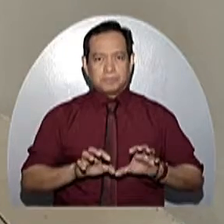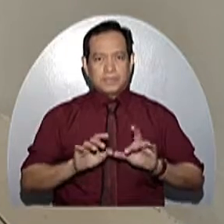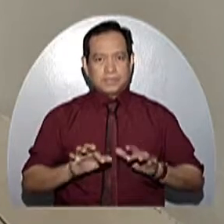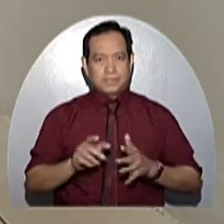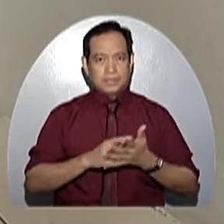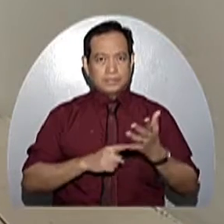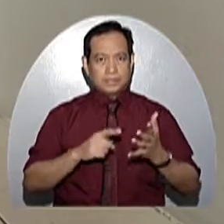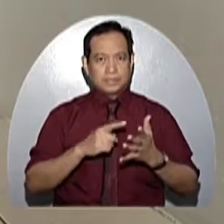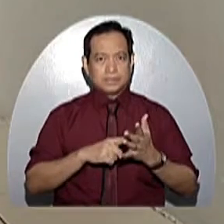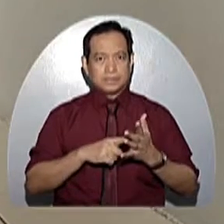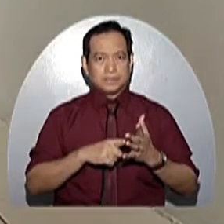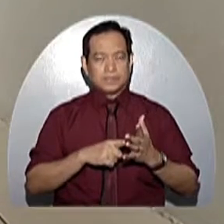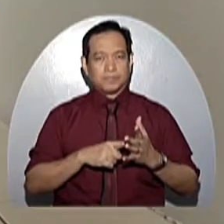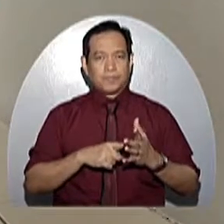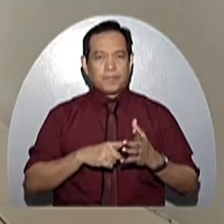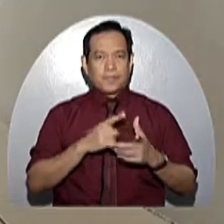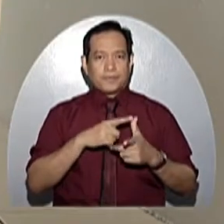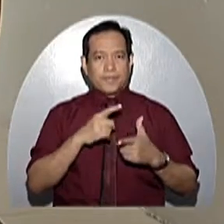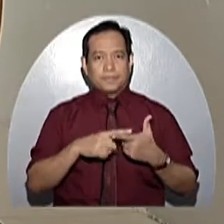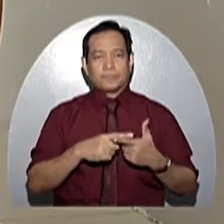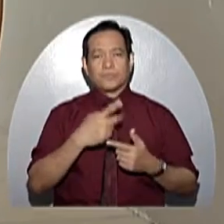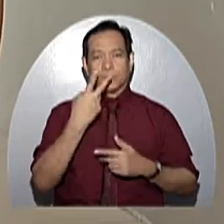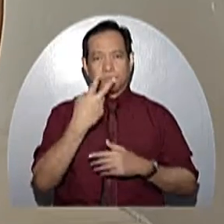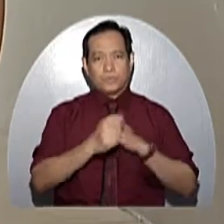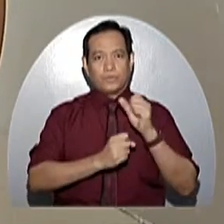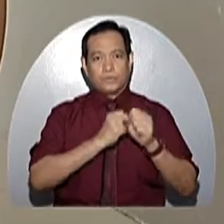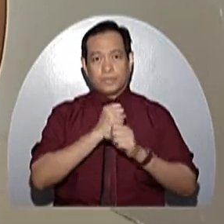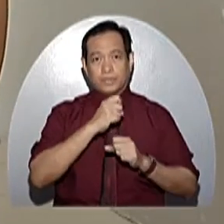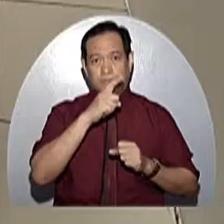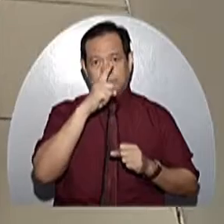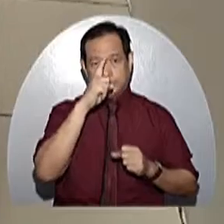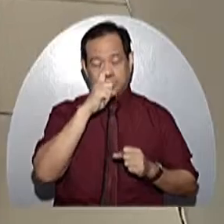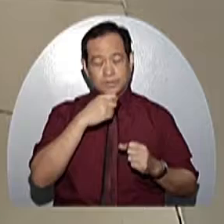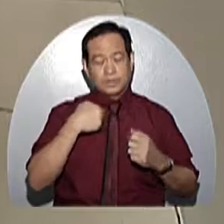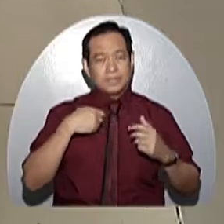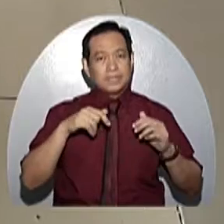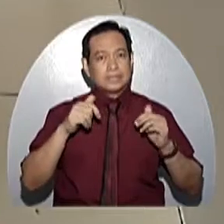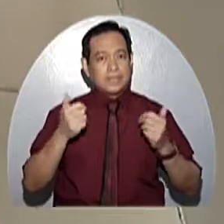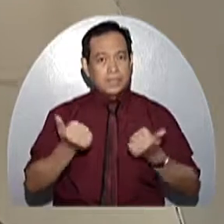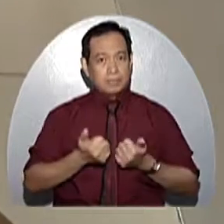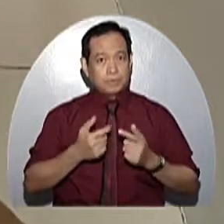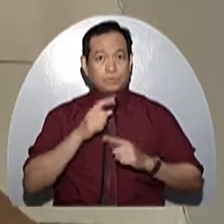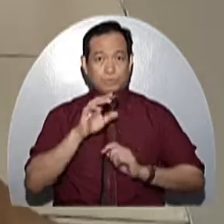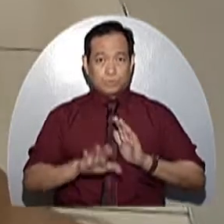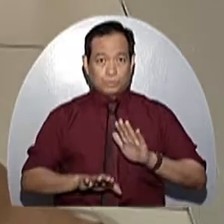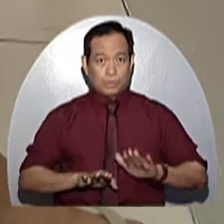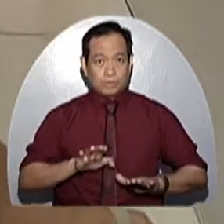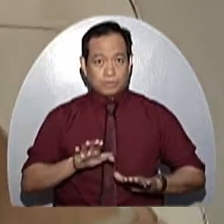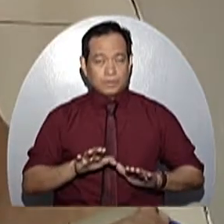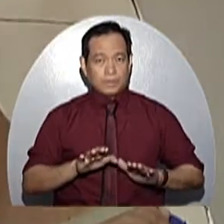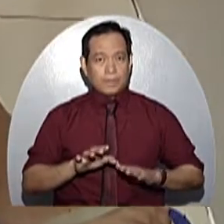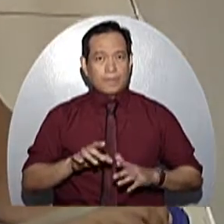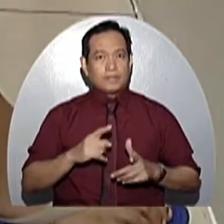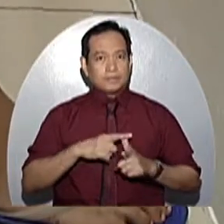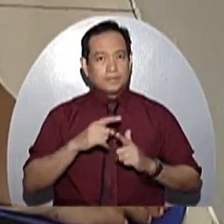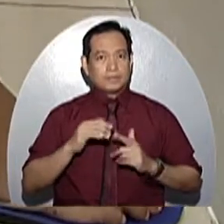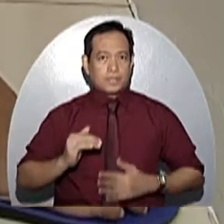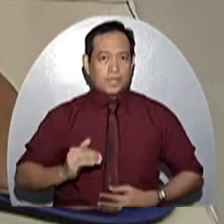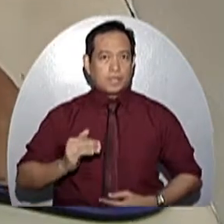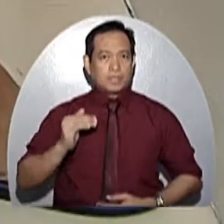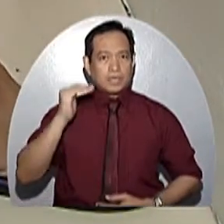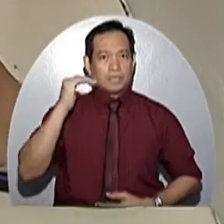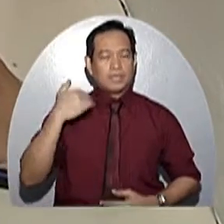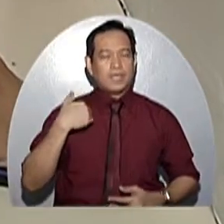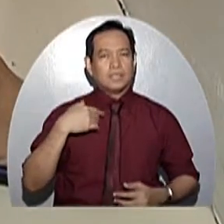lang. Hanggang sa 2 years old na ako bago nakapaglakad. Nung hanggang sa lumaki